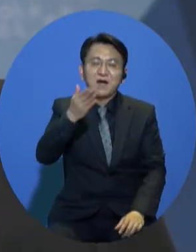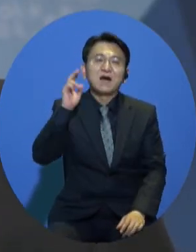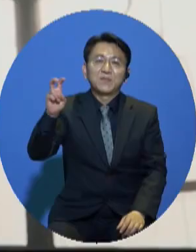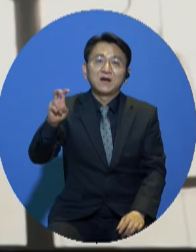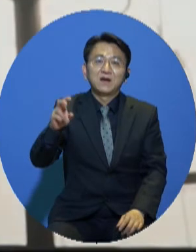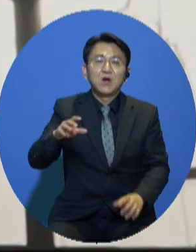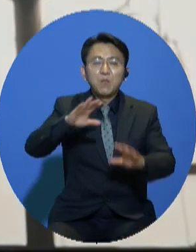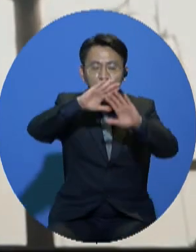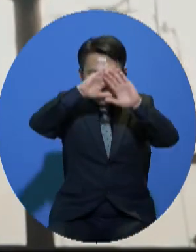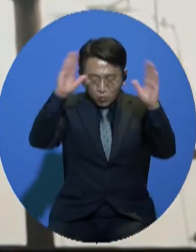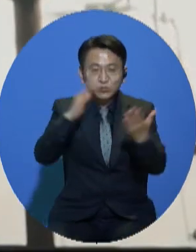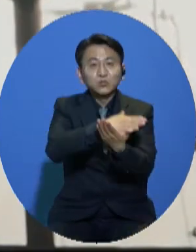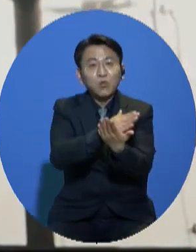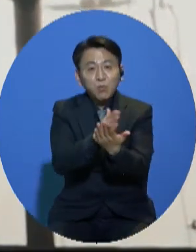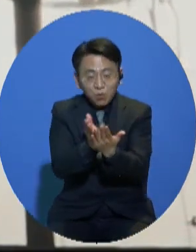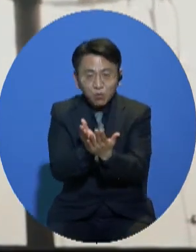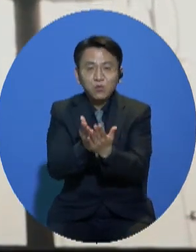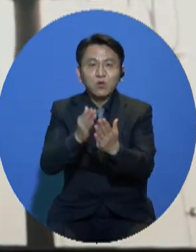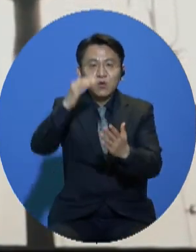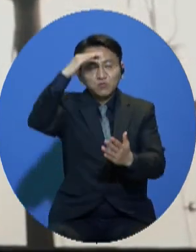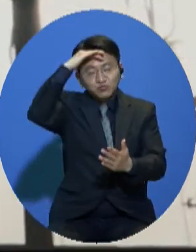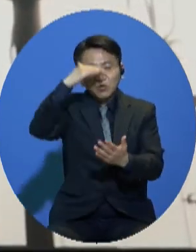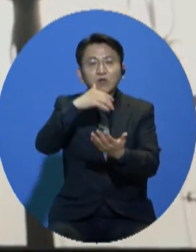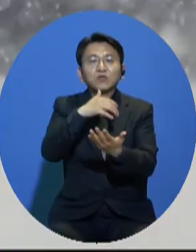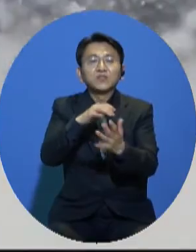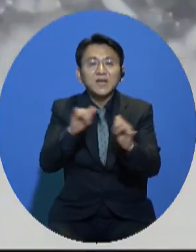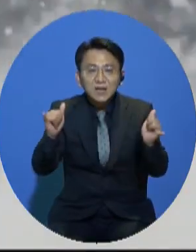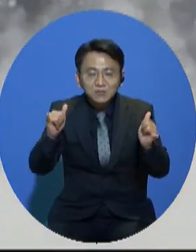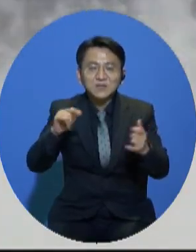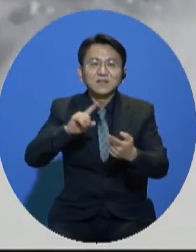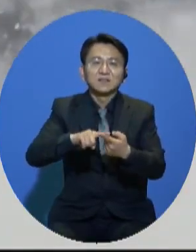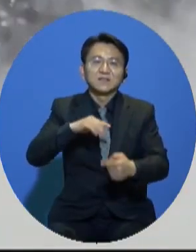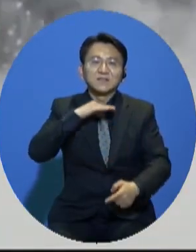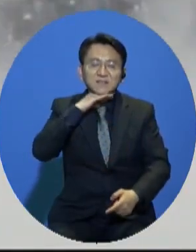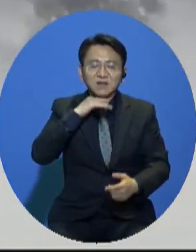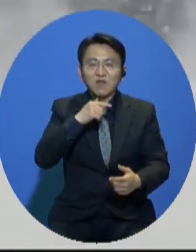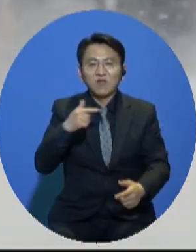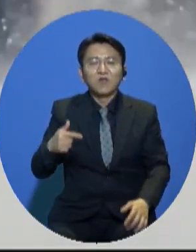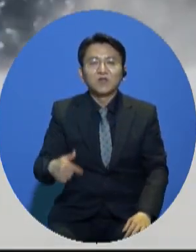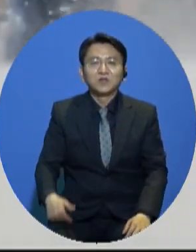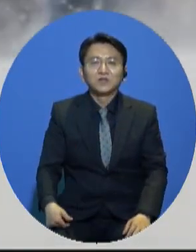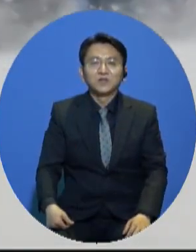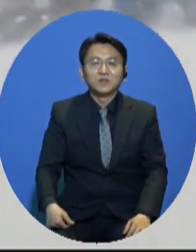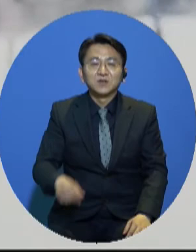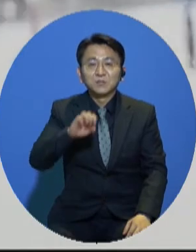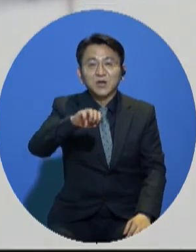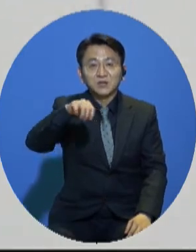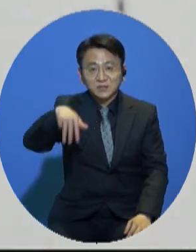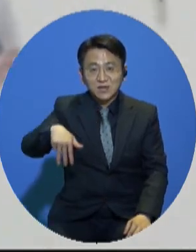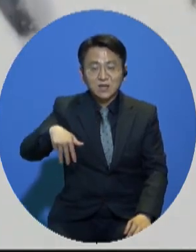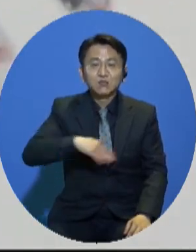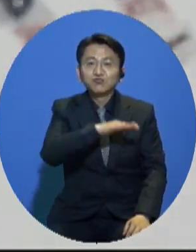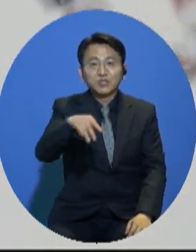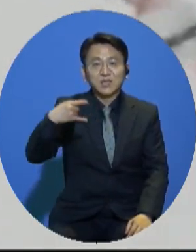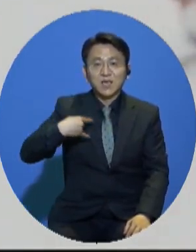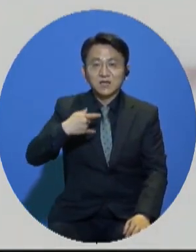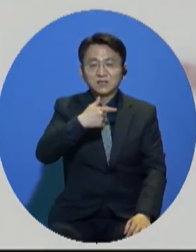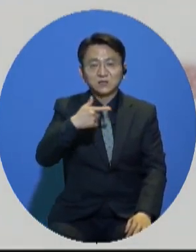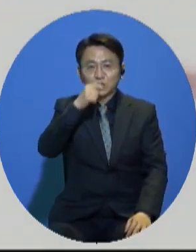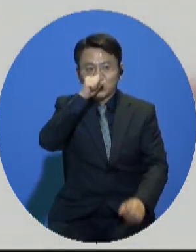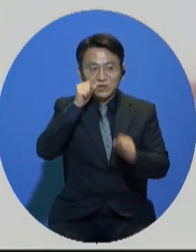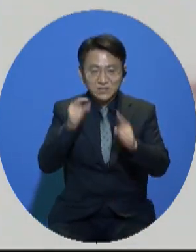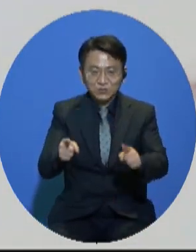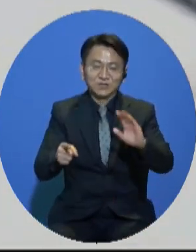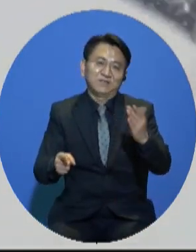때문에 모든 종목의 스포츠, 모든 관중에 대해서 저는 크게 기대하고 있습니다. 평창이 우리에게 얼마나 큰 기회가